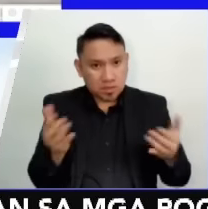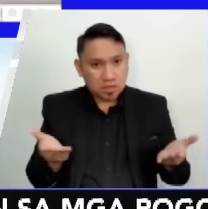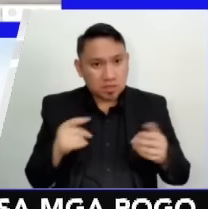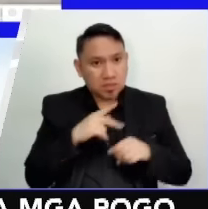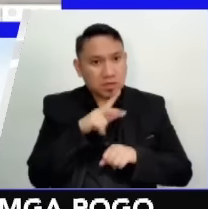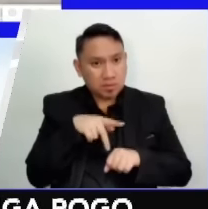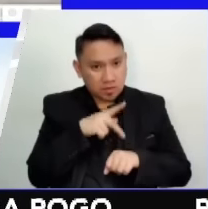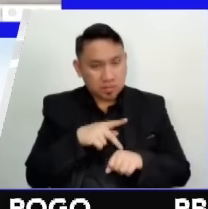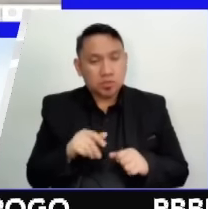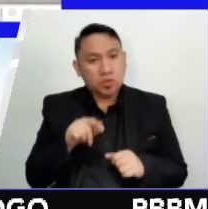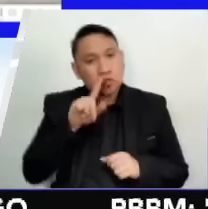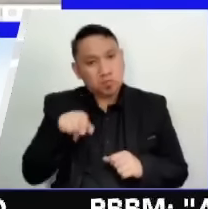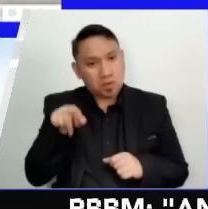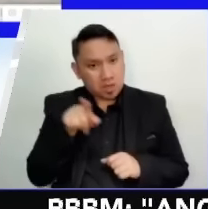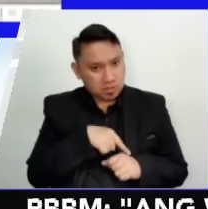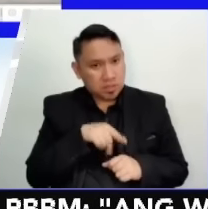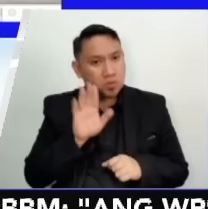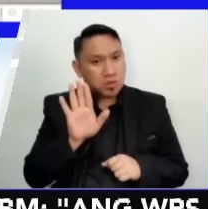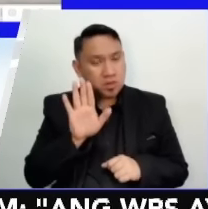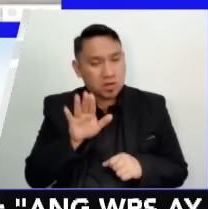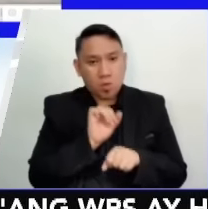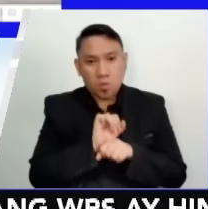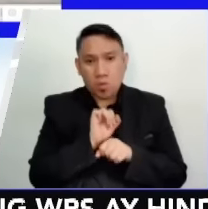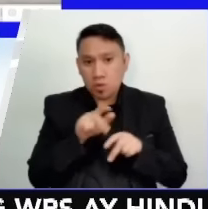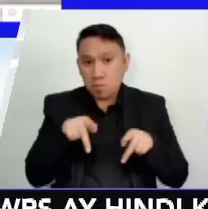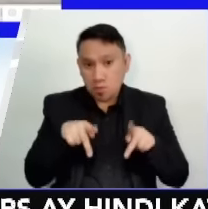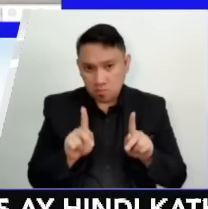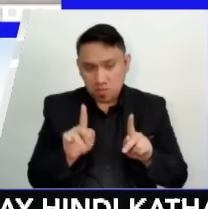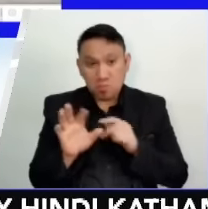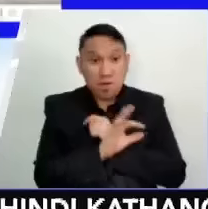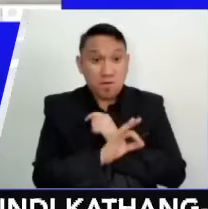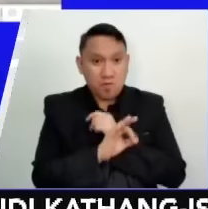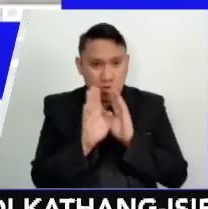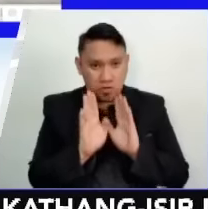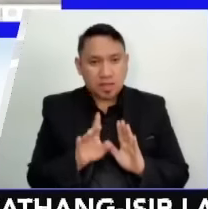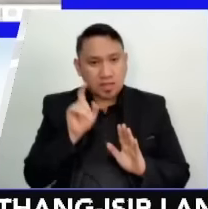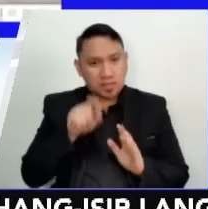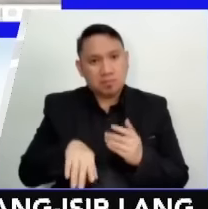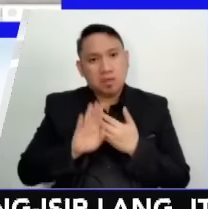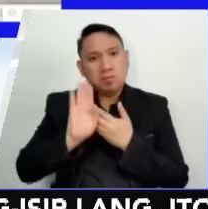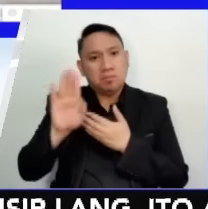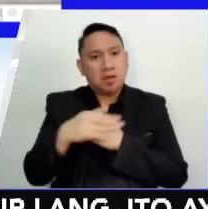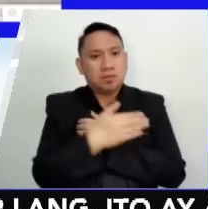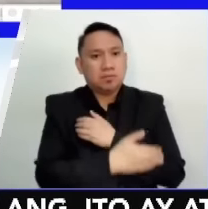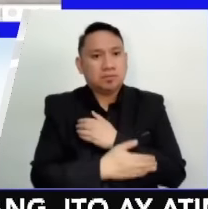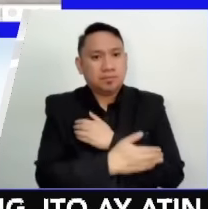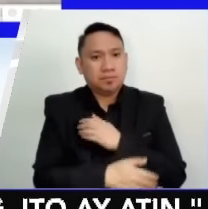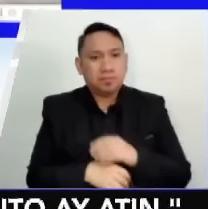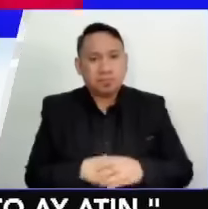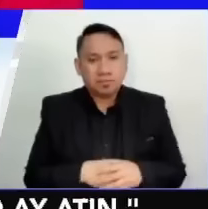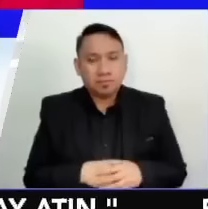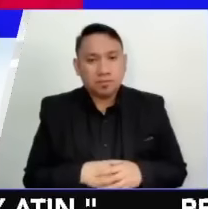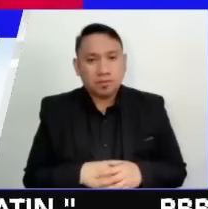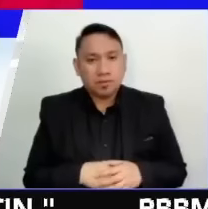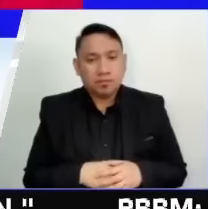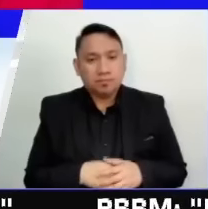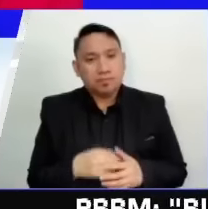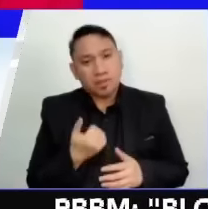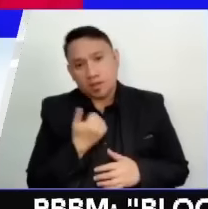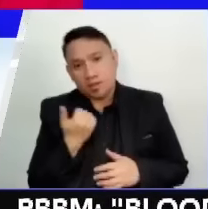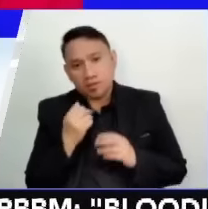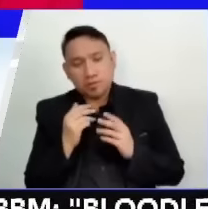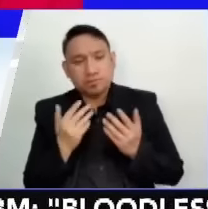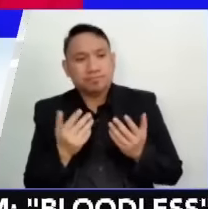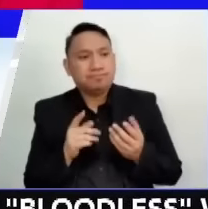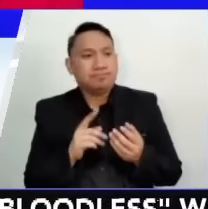Makel per at balik na sila sa kanilang country of origin Maiba tayo ng bahagya senador may dagdag ba